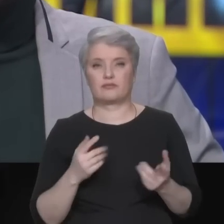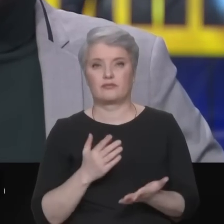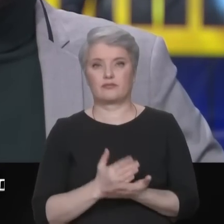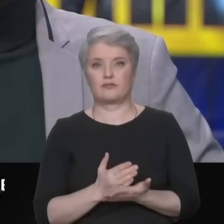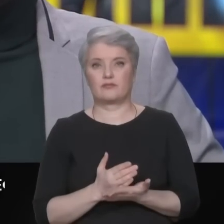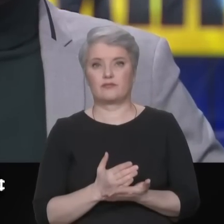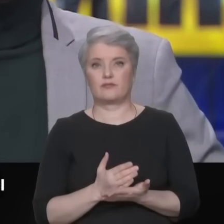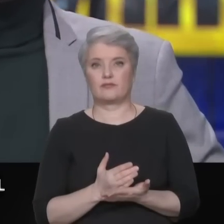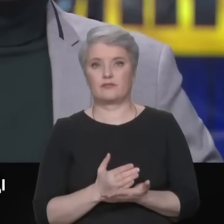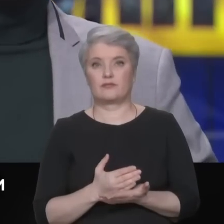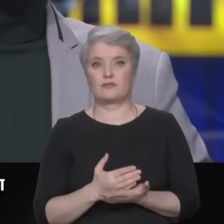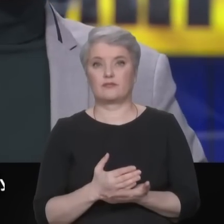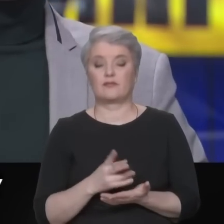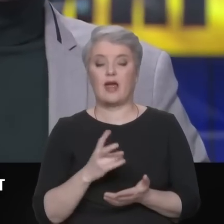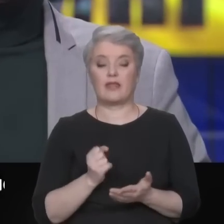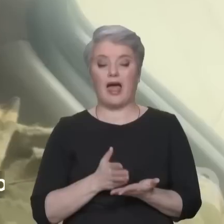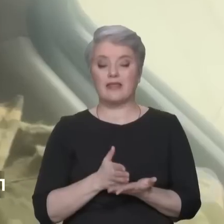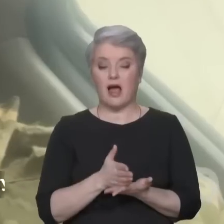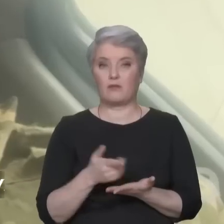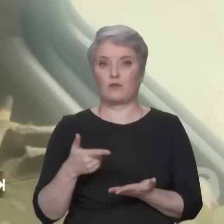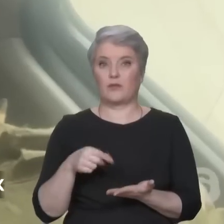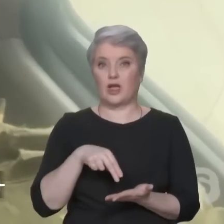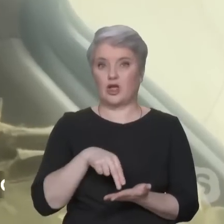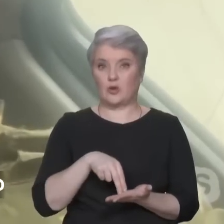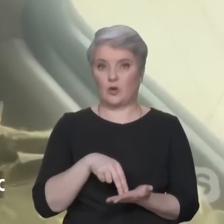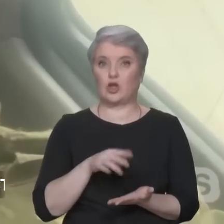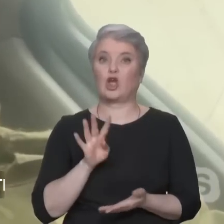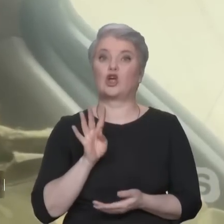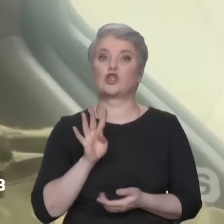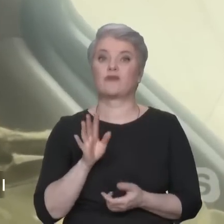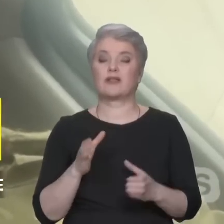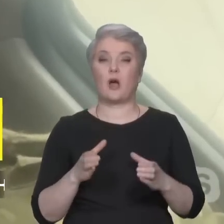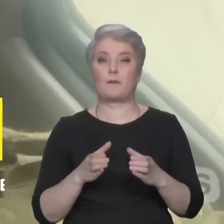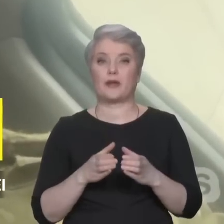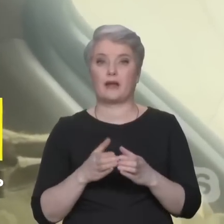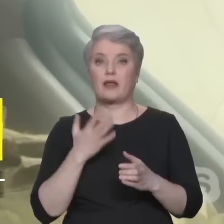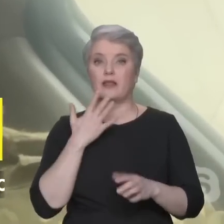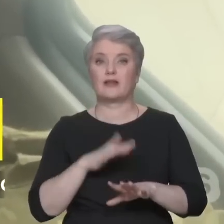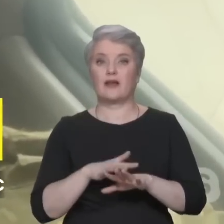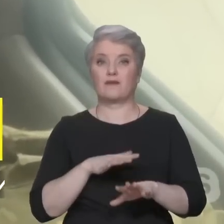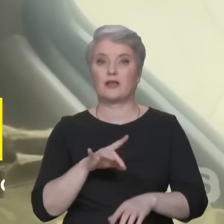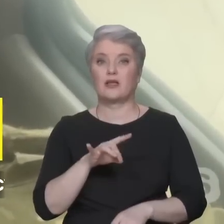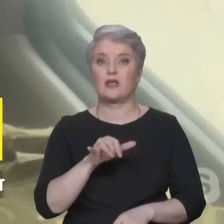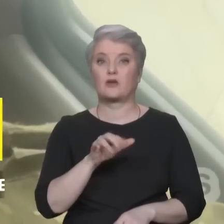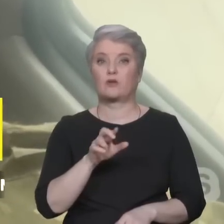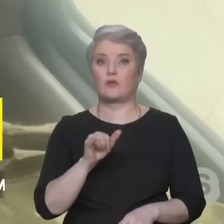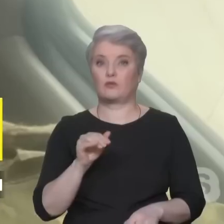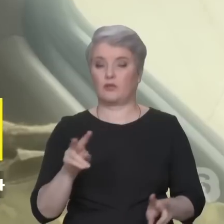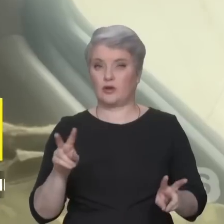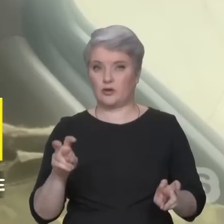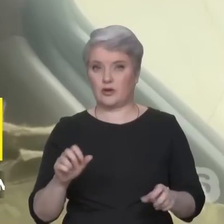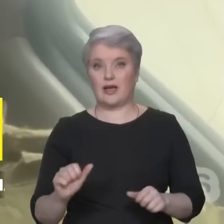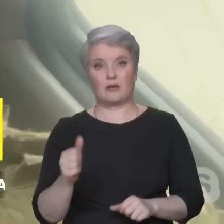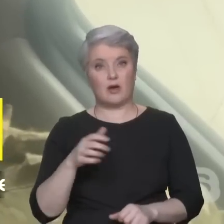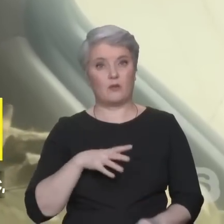Те, що ми можемо говорити на напрямку, де стоїть 4-та бригада Національної гвардії «Рубіж», це спочатку були вагнера, десь